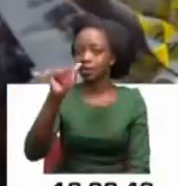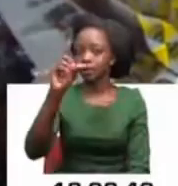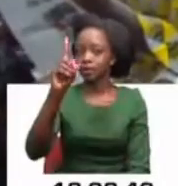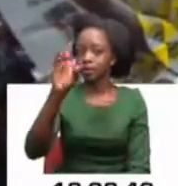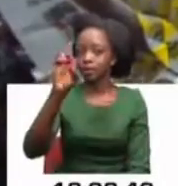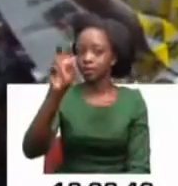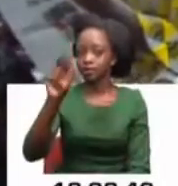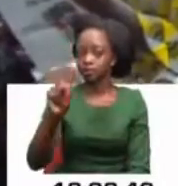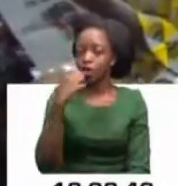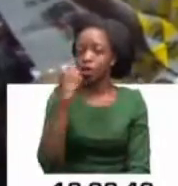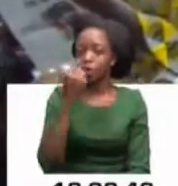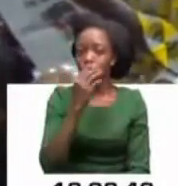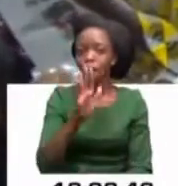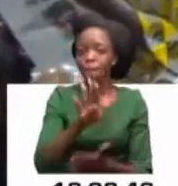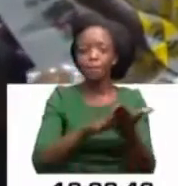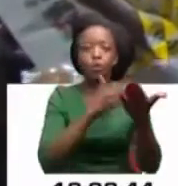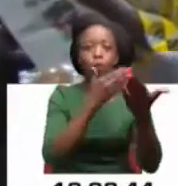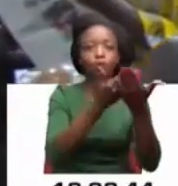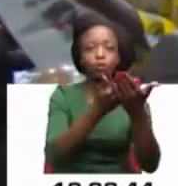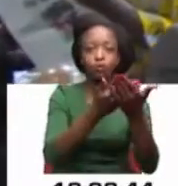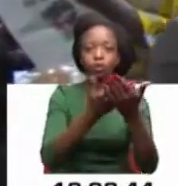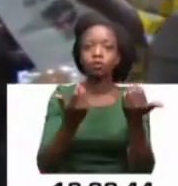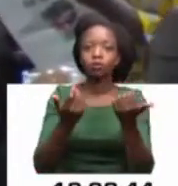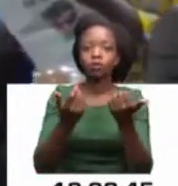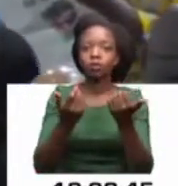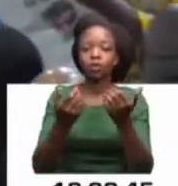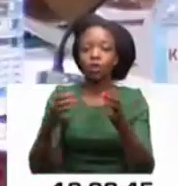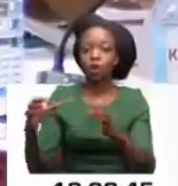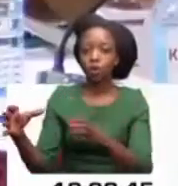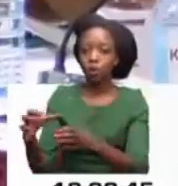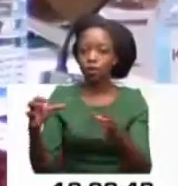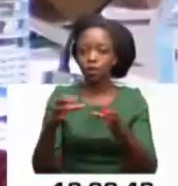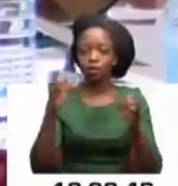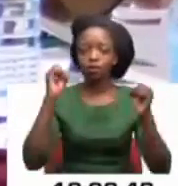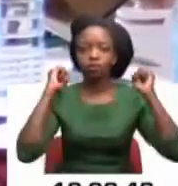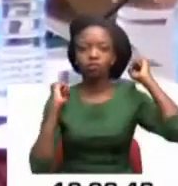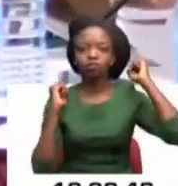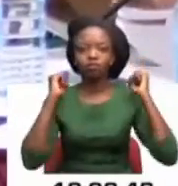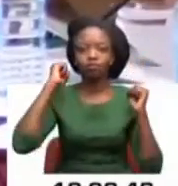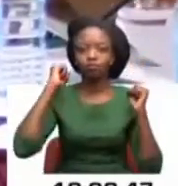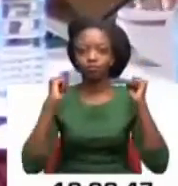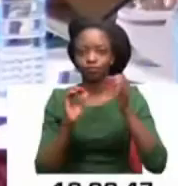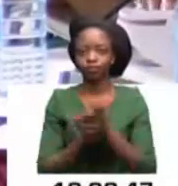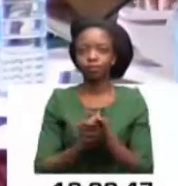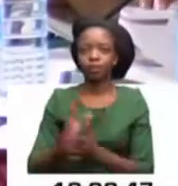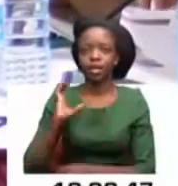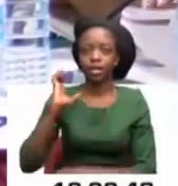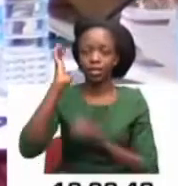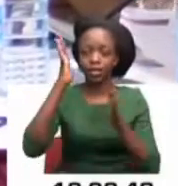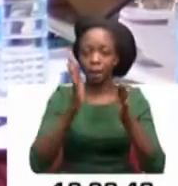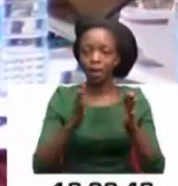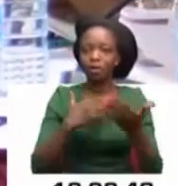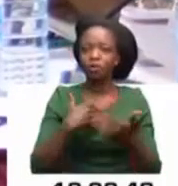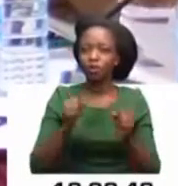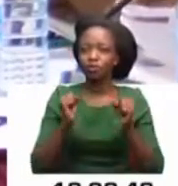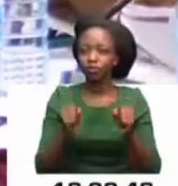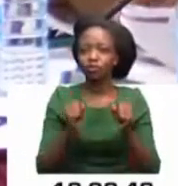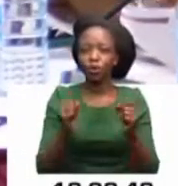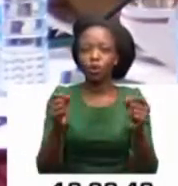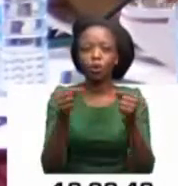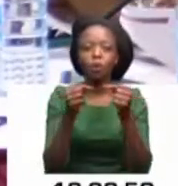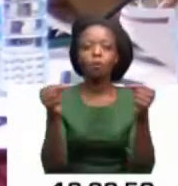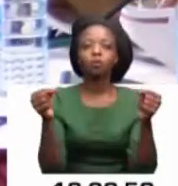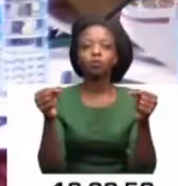Duale, ambaye aliwakilisha jamii ya wafugaji. And the chairman, we vehemently